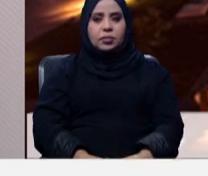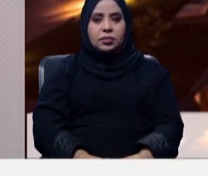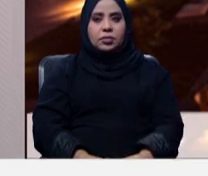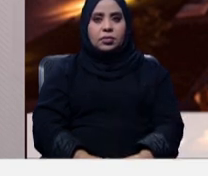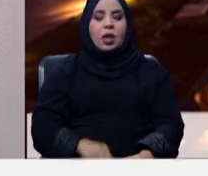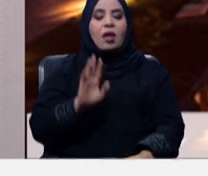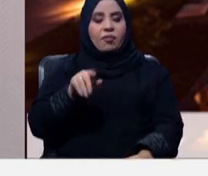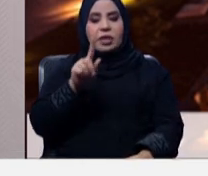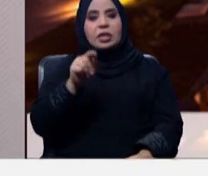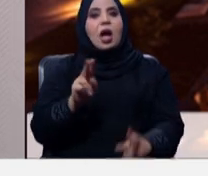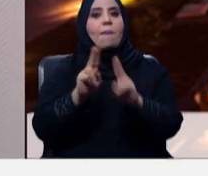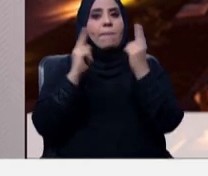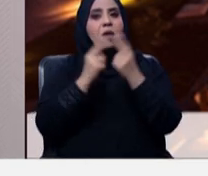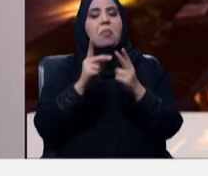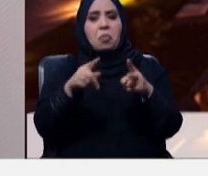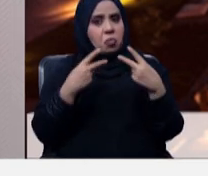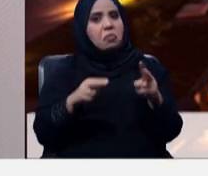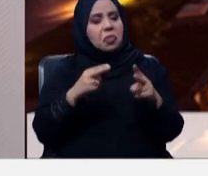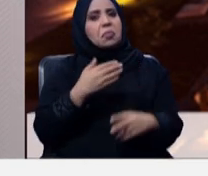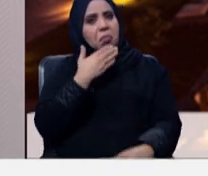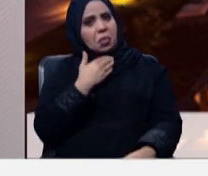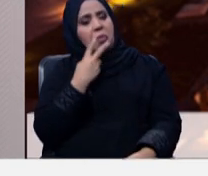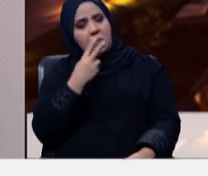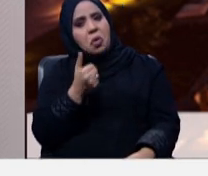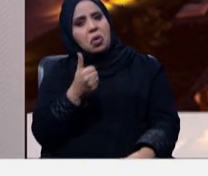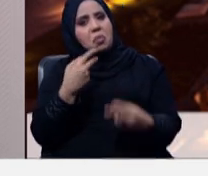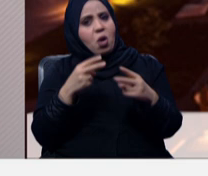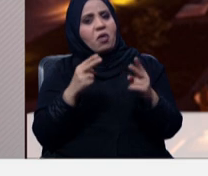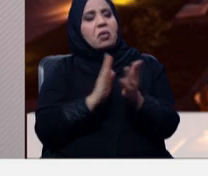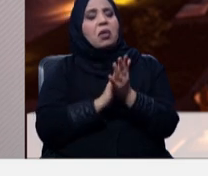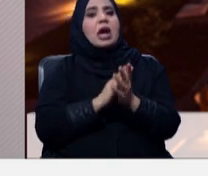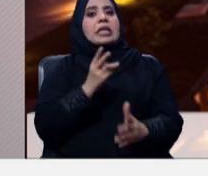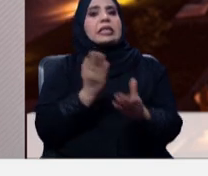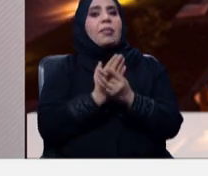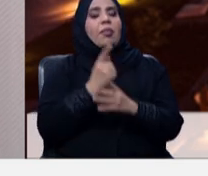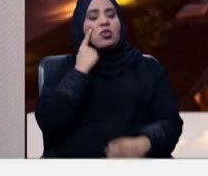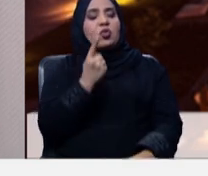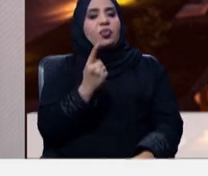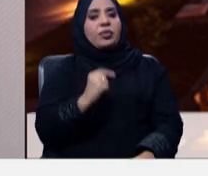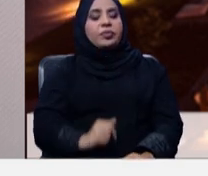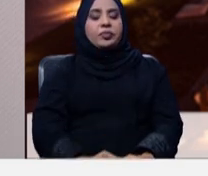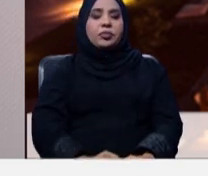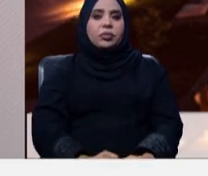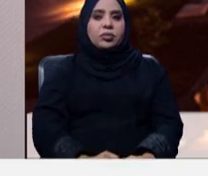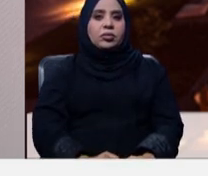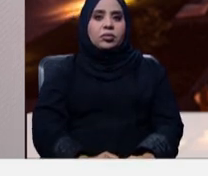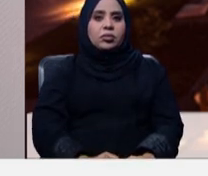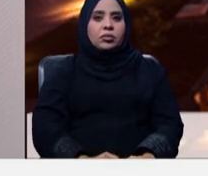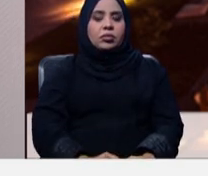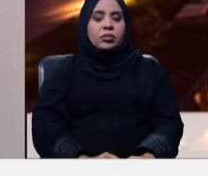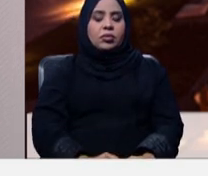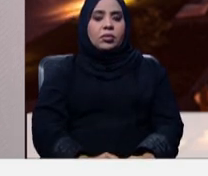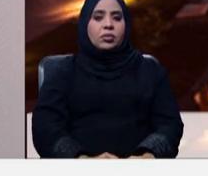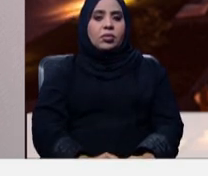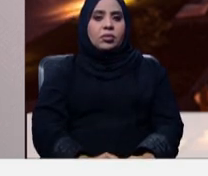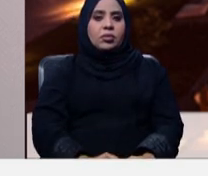الندوة هذه. نعم. كانت فيها جماعة يعني جماعة حصلت استحسان من وتصفيق يعني كذلك من الناس كلها ما